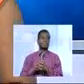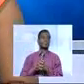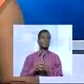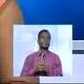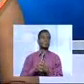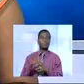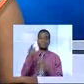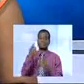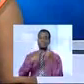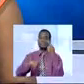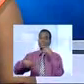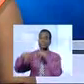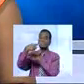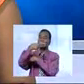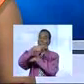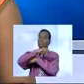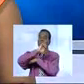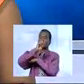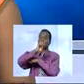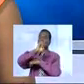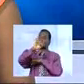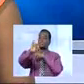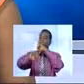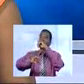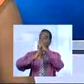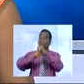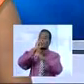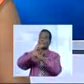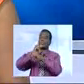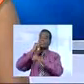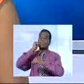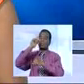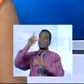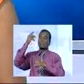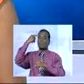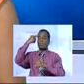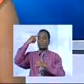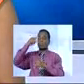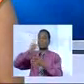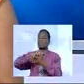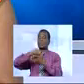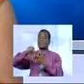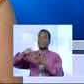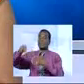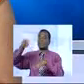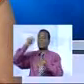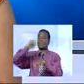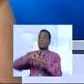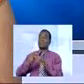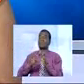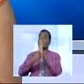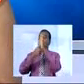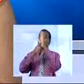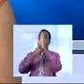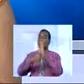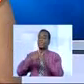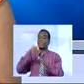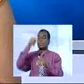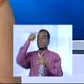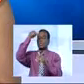Et Journée internationale de la femme, occasion pour la rédaction de montrer le quotidien